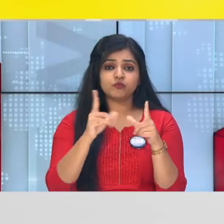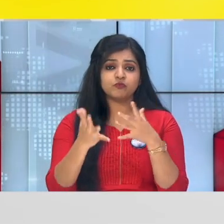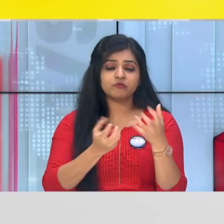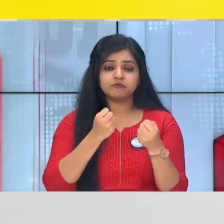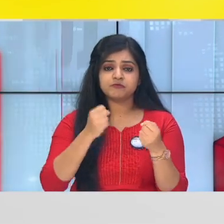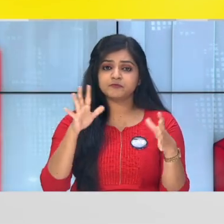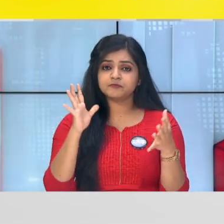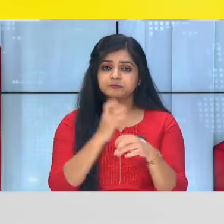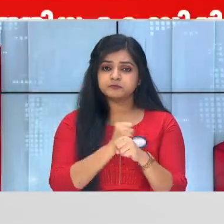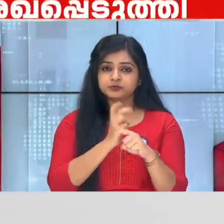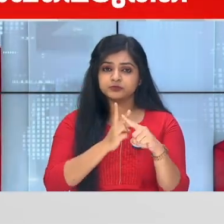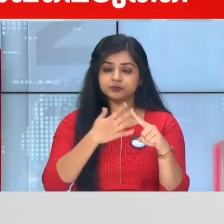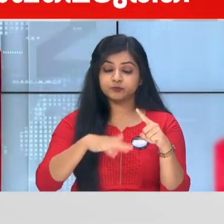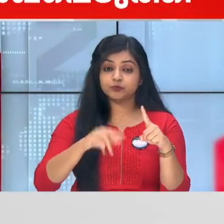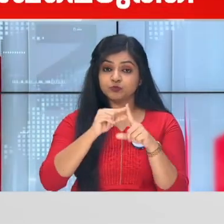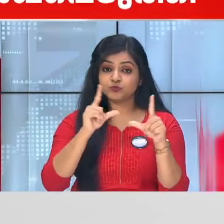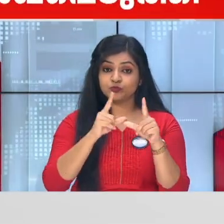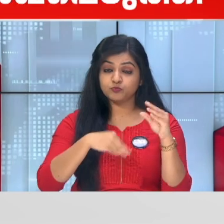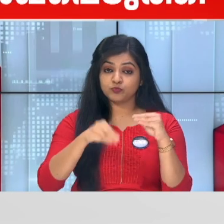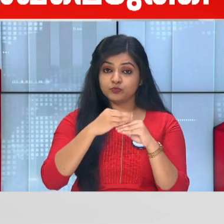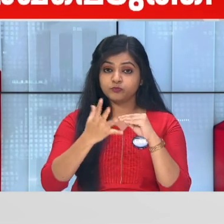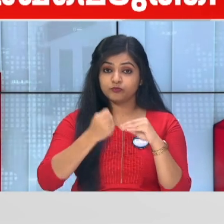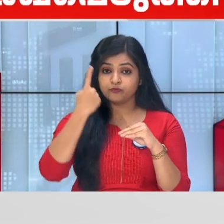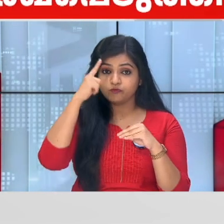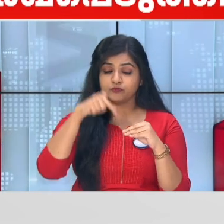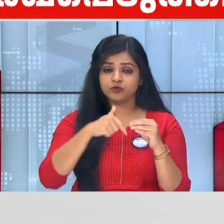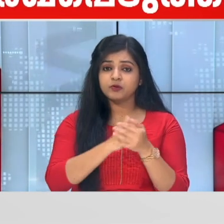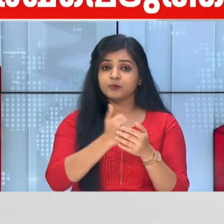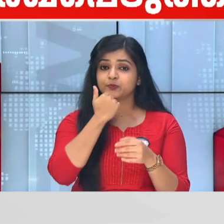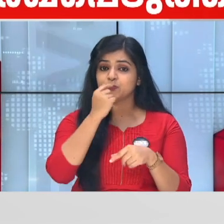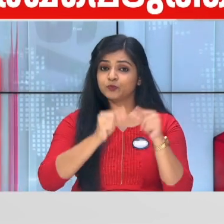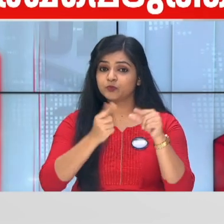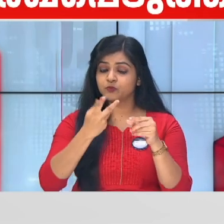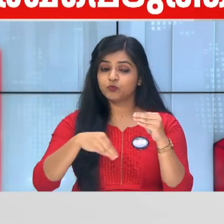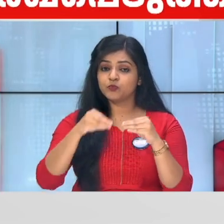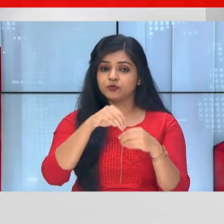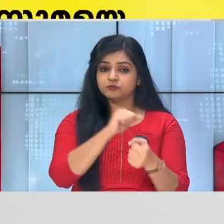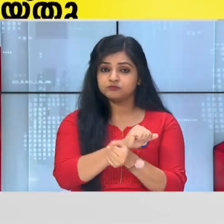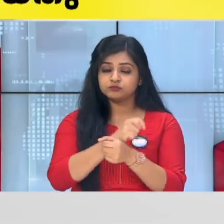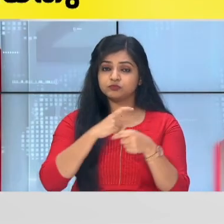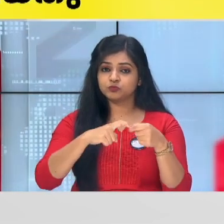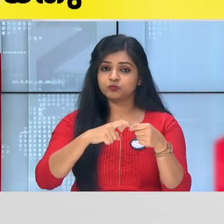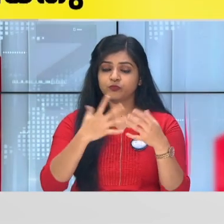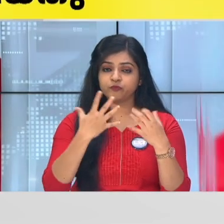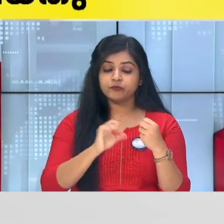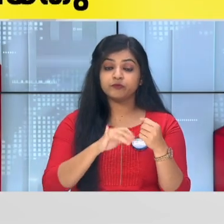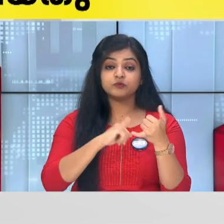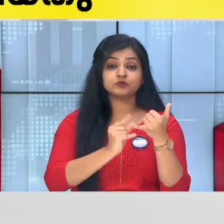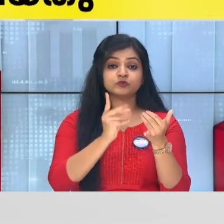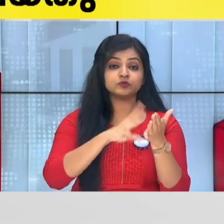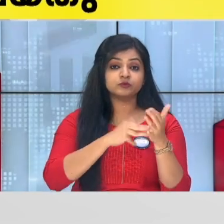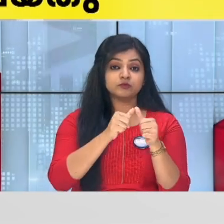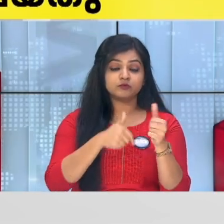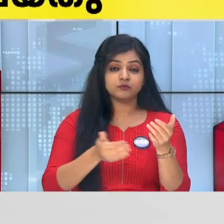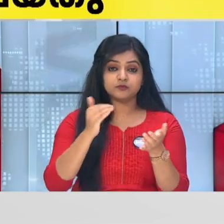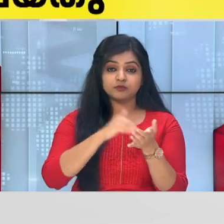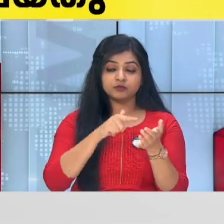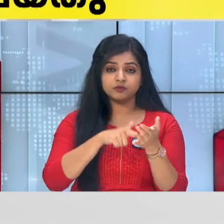അതുൾപ്പെടെയുള്ള കാര്യങ്ങളിൽ തെളിവ് കണ്ടെത്തണമെങ്കിൽ ഇനിയും പ്രതികളെ കസ്റ്റഡിയിൽ വാങ്ങേണ്ടതുണ്ട്. അതിനാൽ തന്നെ സുമയെ ഉൾപ്പെടെ വീണ്ടും കസ്റ്റഡിയിൽ